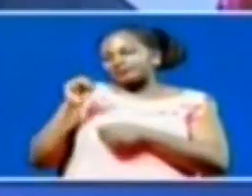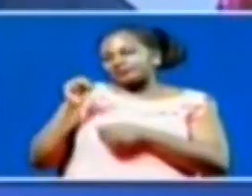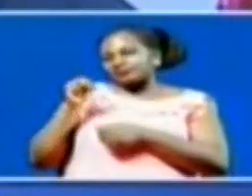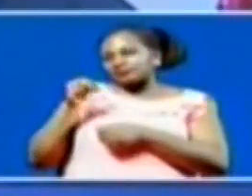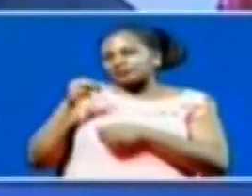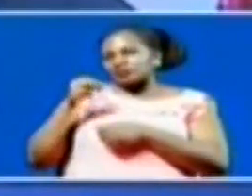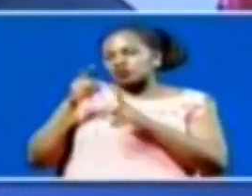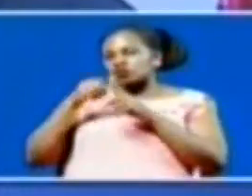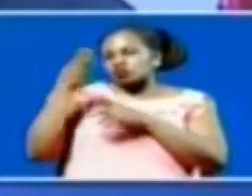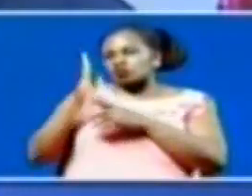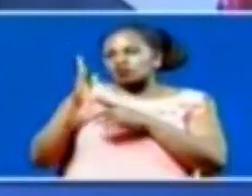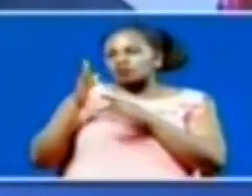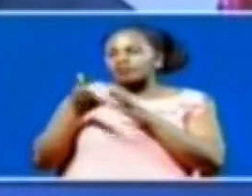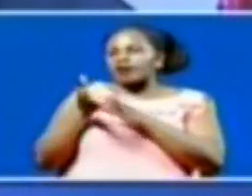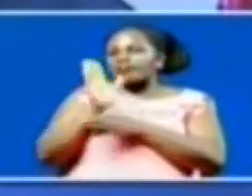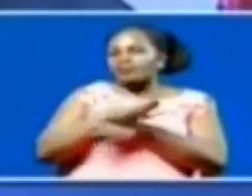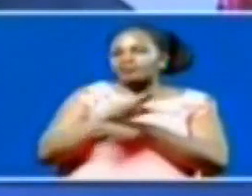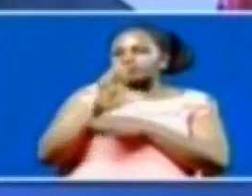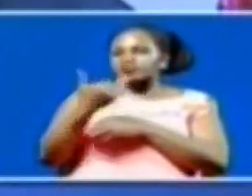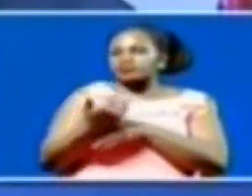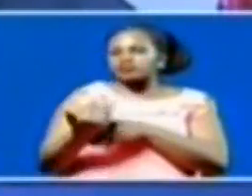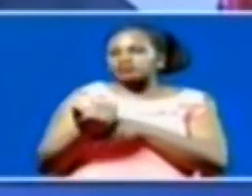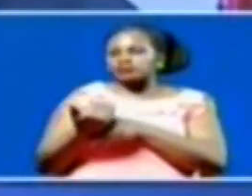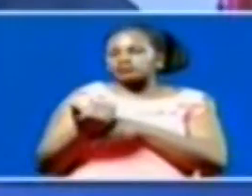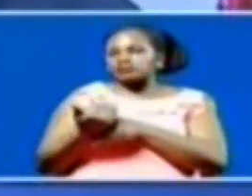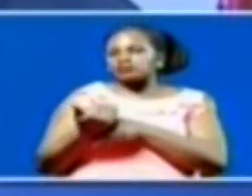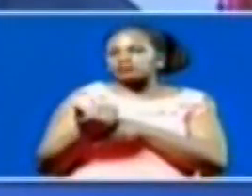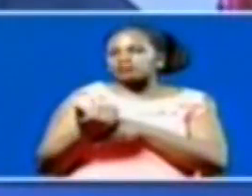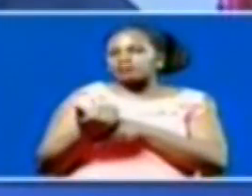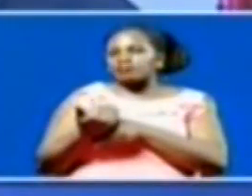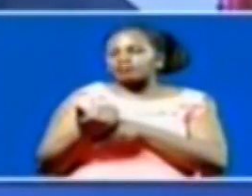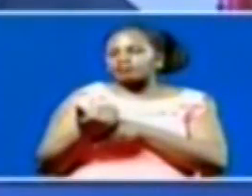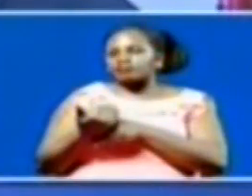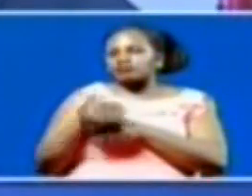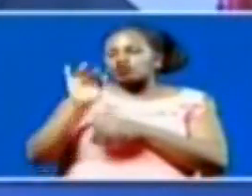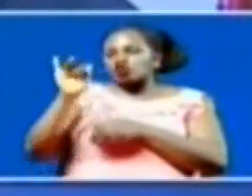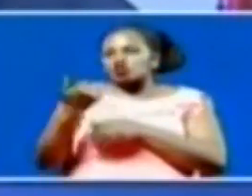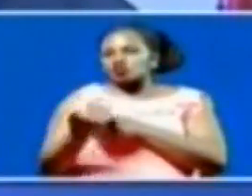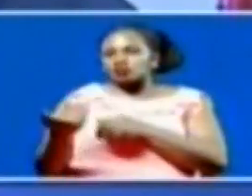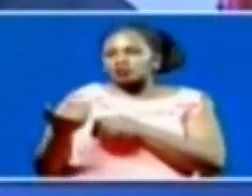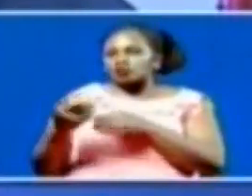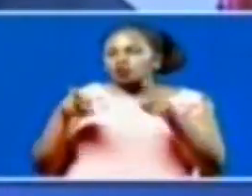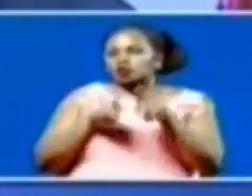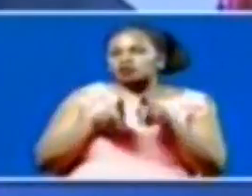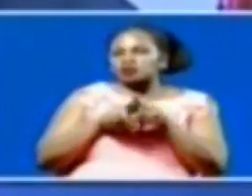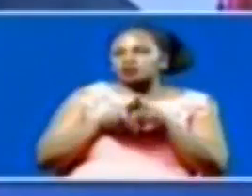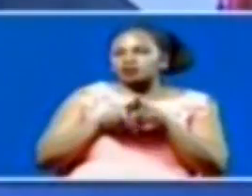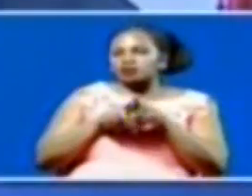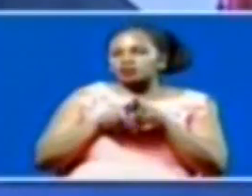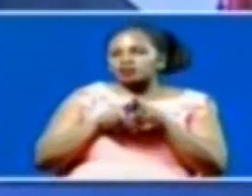to God, that he may reconcile with his children, because those children are also who